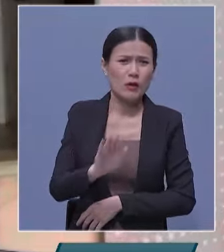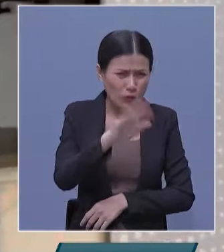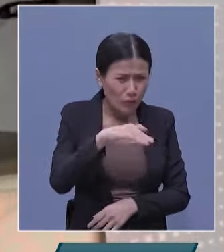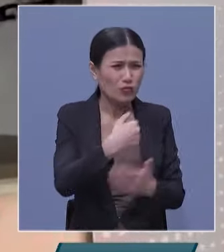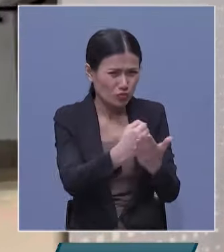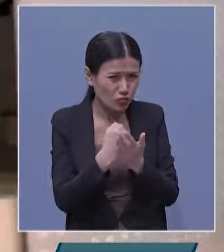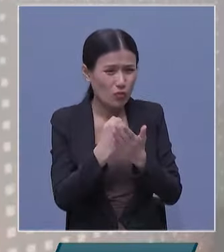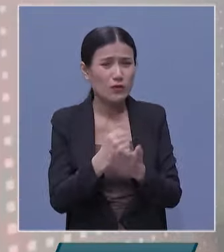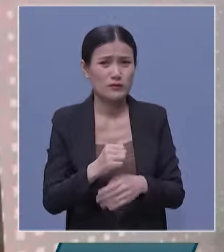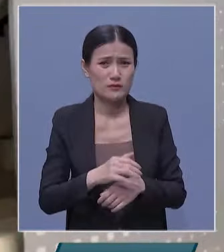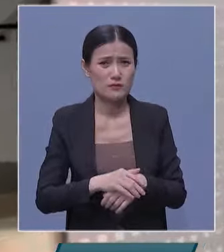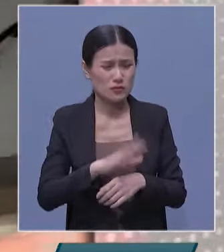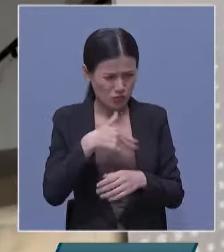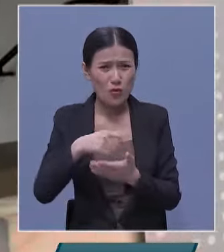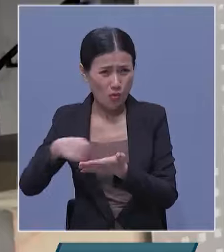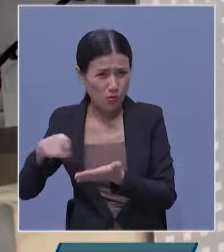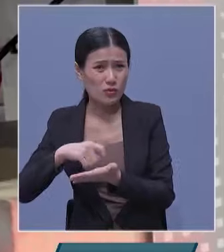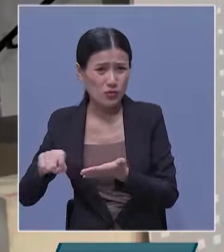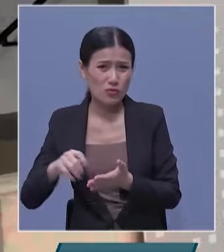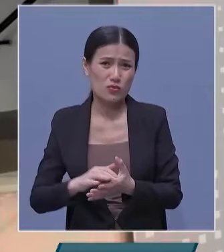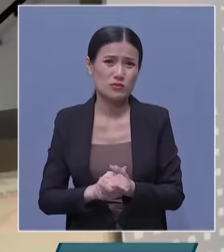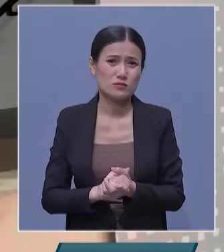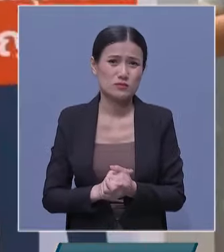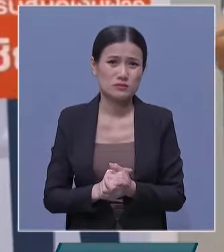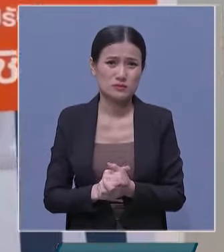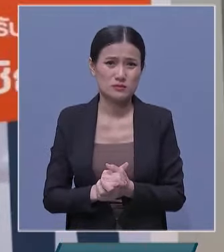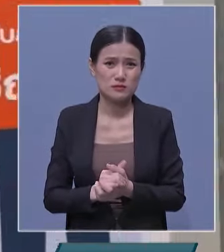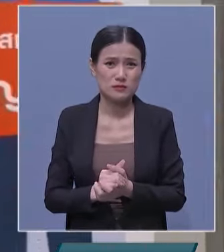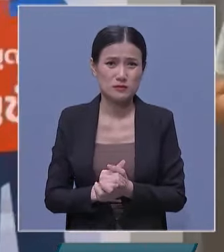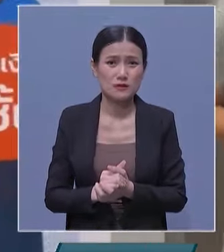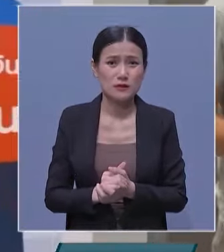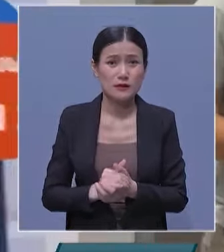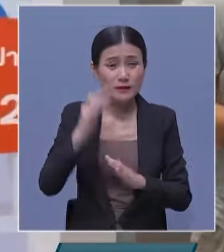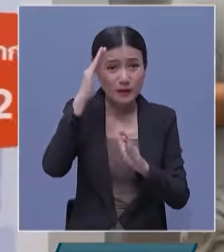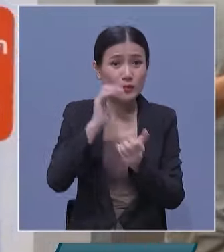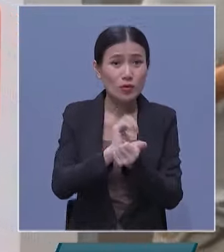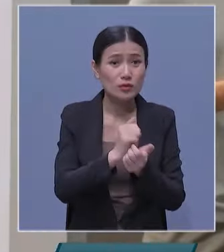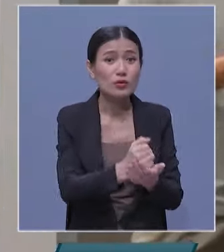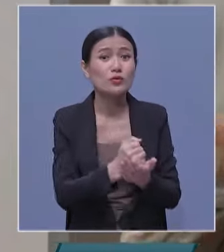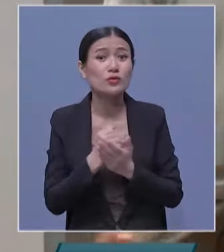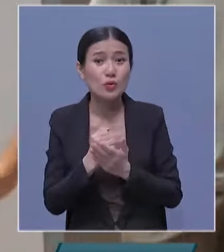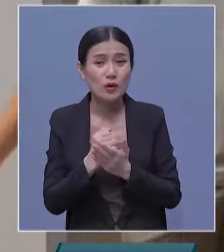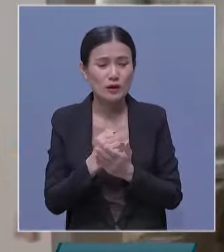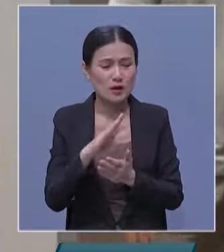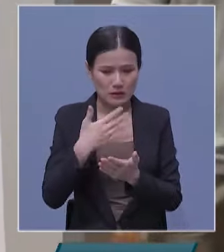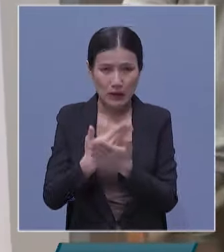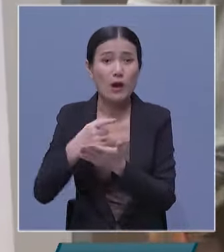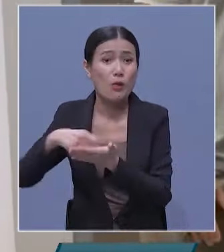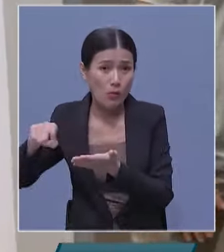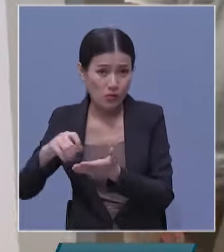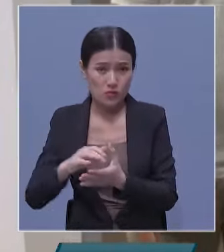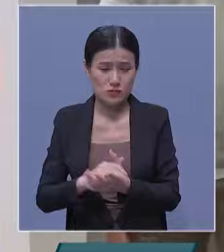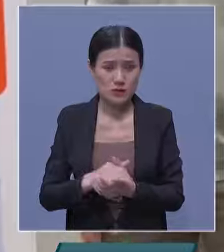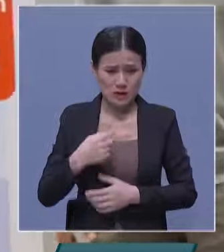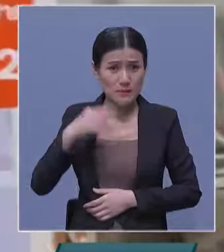ช่วยเหลือเลยอ่ะบอกยังไงต้องโอนถึงกับมาร้องขอความช่วยเหลือจากตำรวจแต่ไม่ได้ช่วยให้ช่วยตามหามิจฉาชีพช่วยโอนให้ผมหน่อยเนี่ย